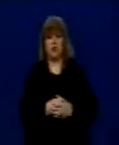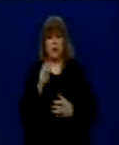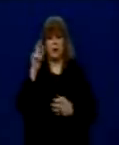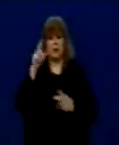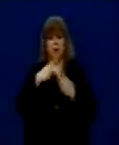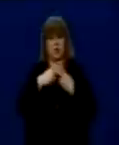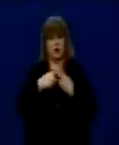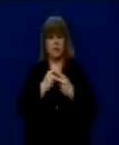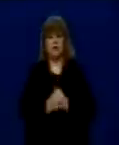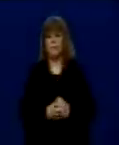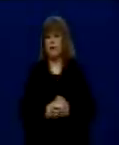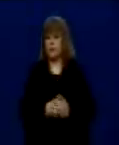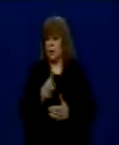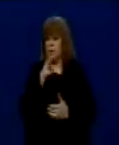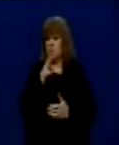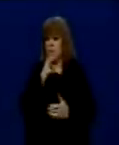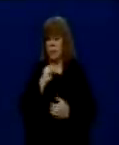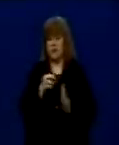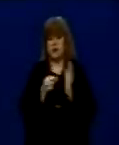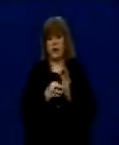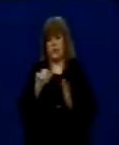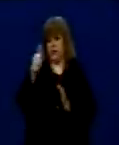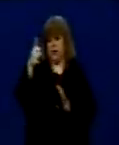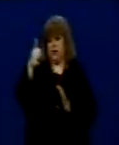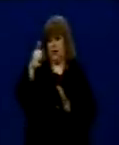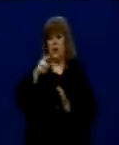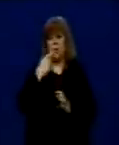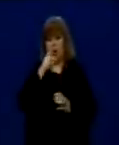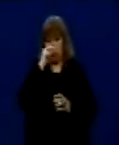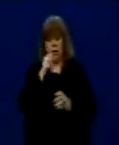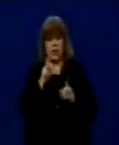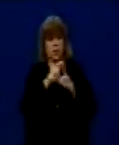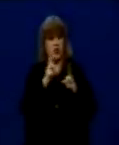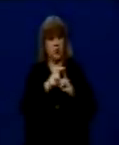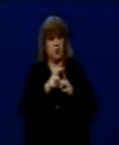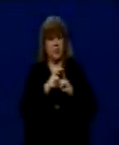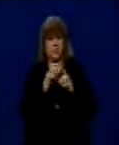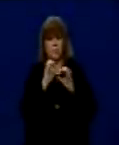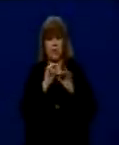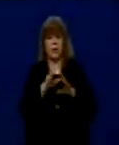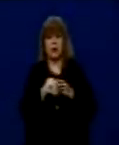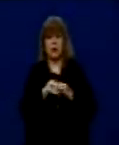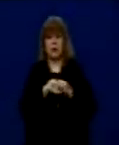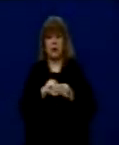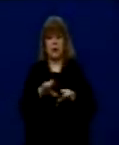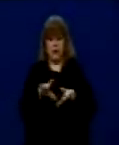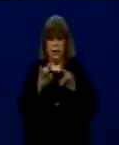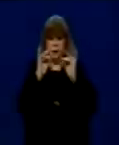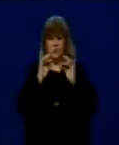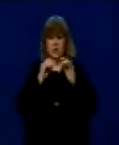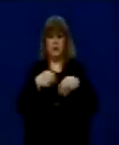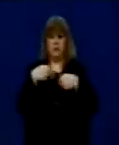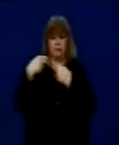Haradini. Dhe kërkesa ose pika e parë thotë që Komuna Deçan në mënyrë të parevokueshme e tërheqë ankesën kundër vendimeve të dhomës